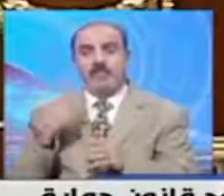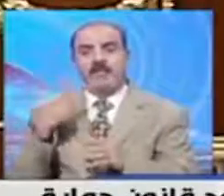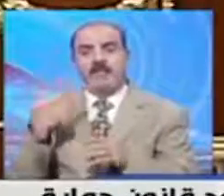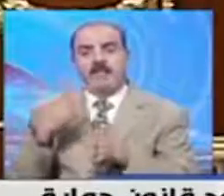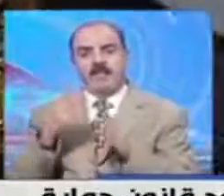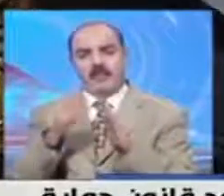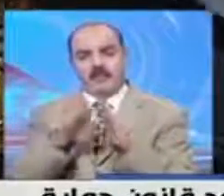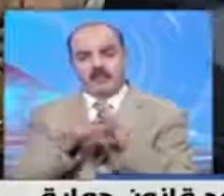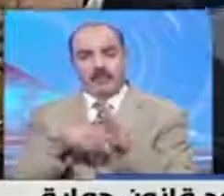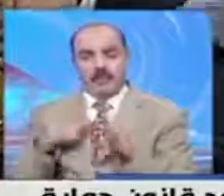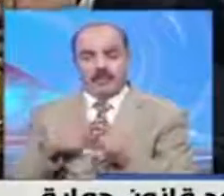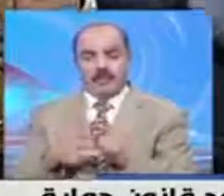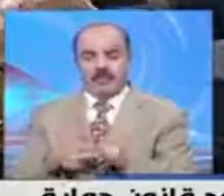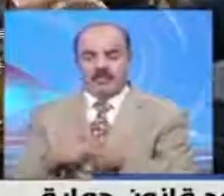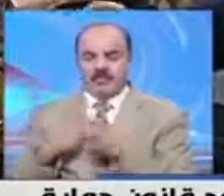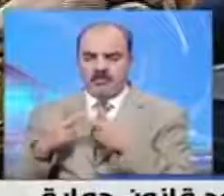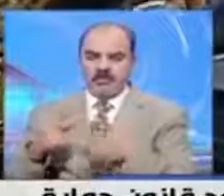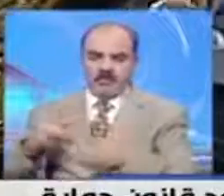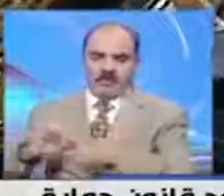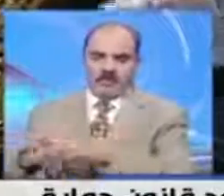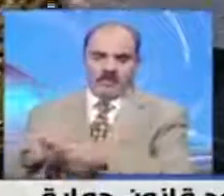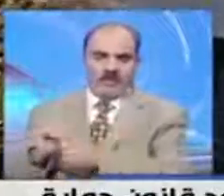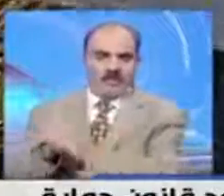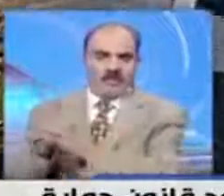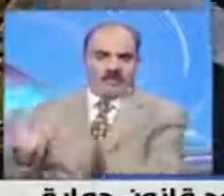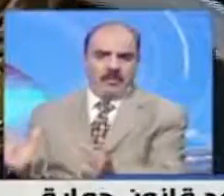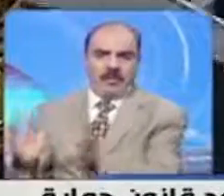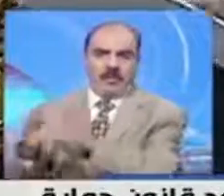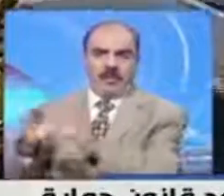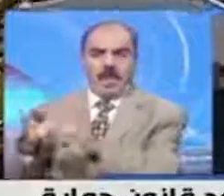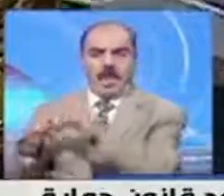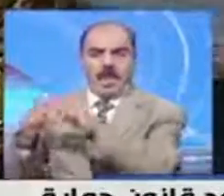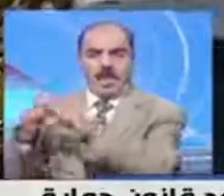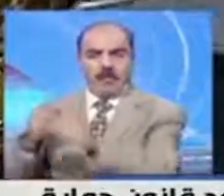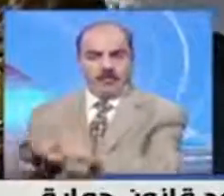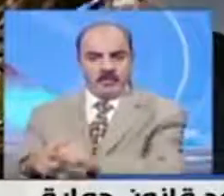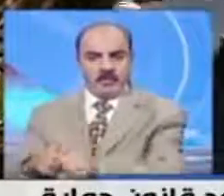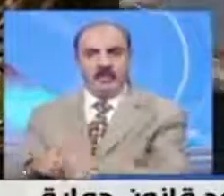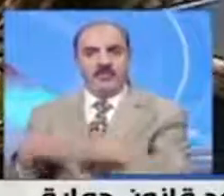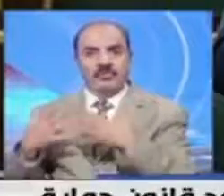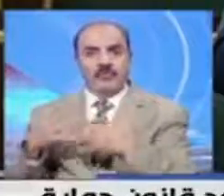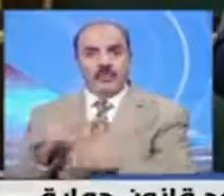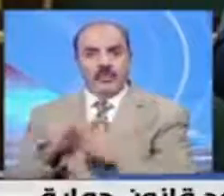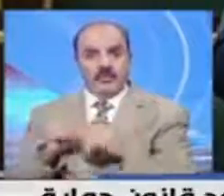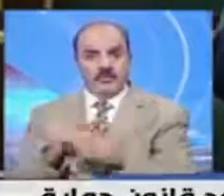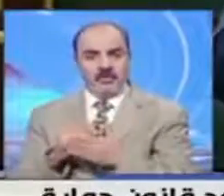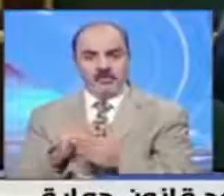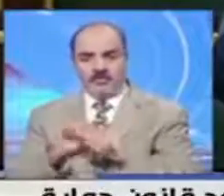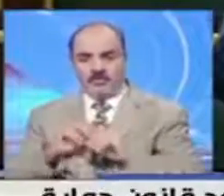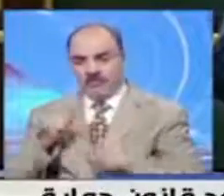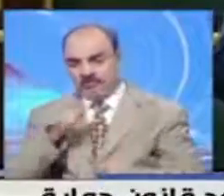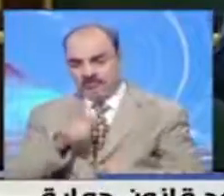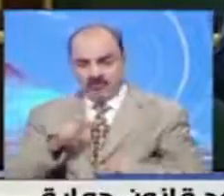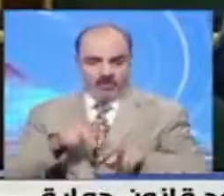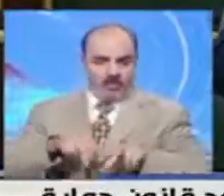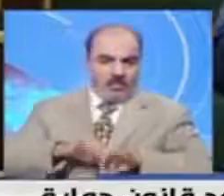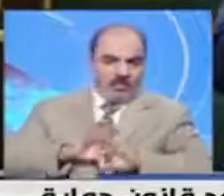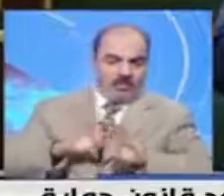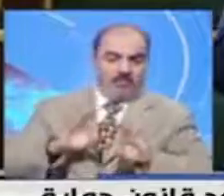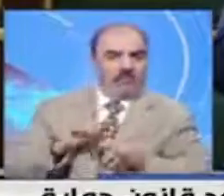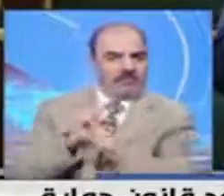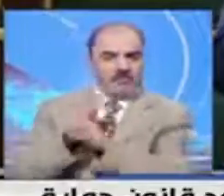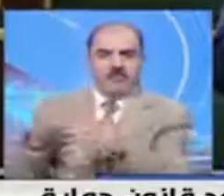تسمح لوزير البترول بالاتفاق مع الهيئه العامه للبترول والشركه الوطنيه المصريه لاستكشاف وتنميه البترول